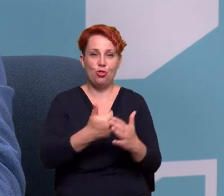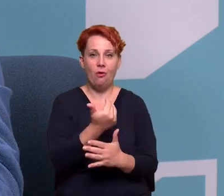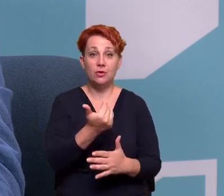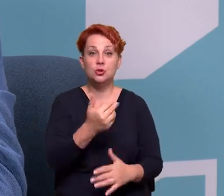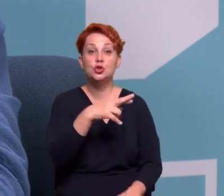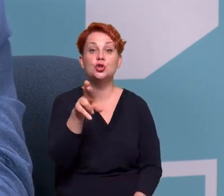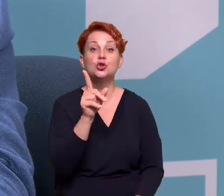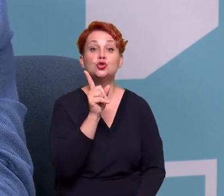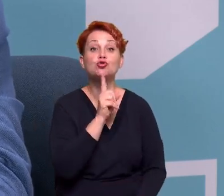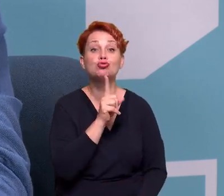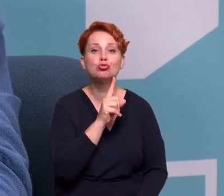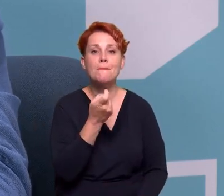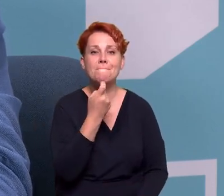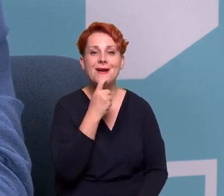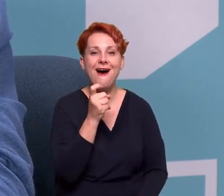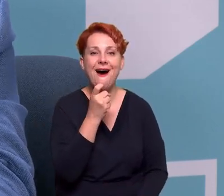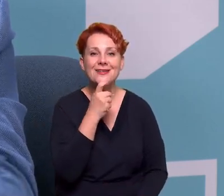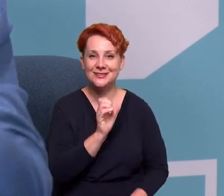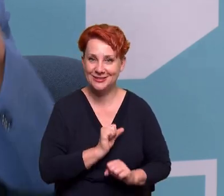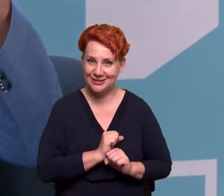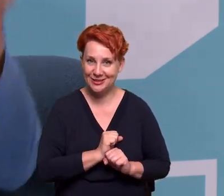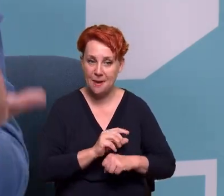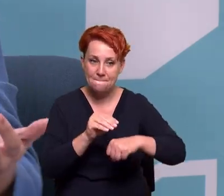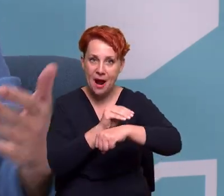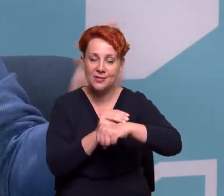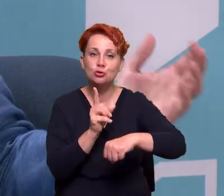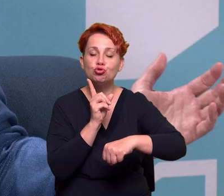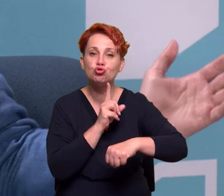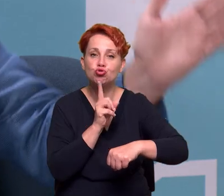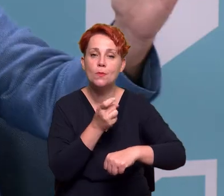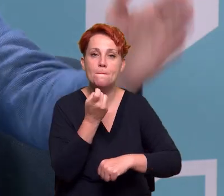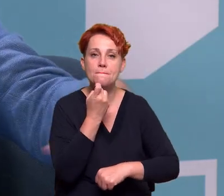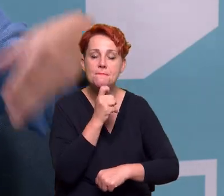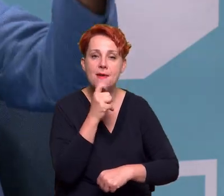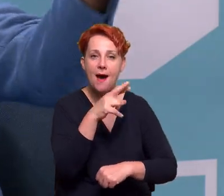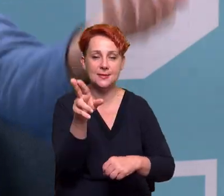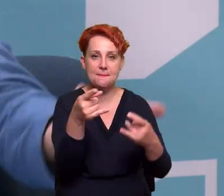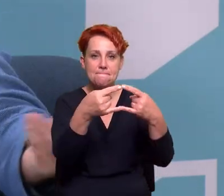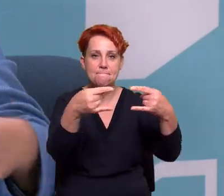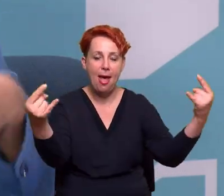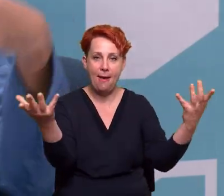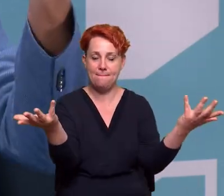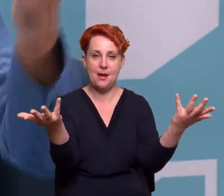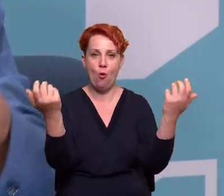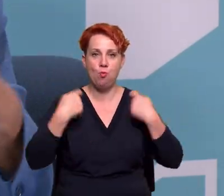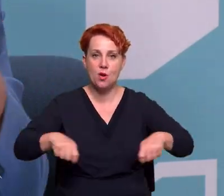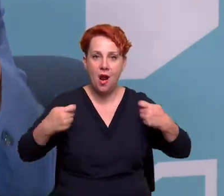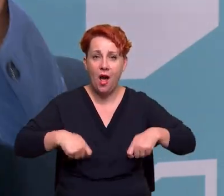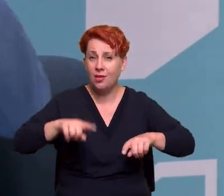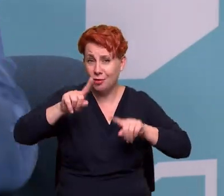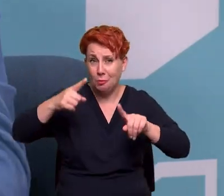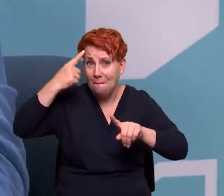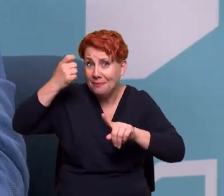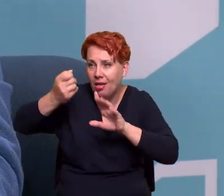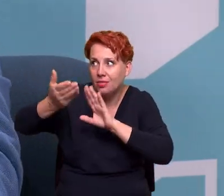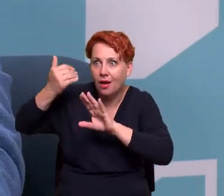sztuczna, to znaczy rzecz z plastiku, tworzywo sztuczne, plastikowe, które meble, ubrania, niektórzy z nas